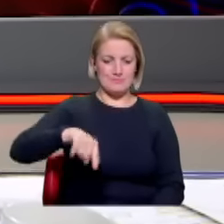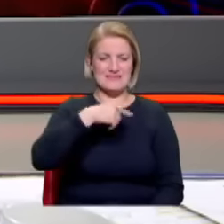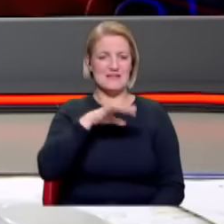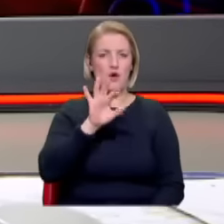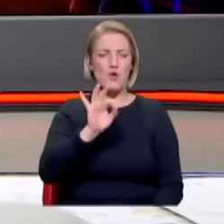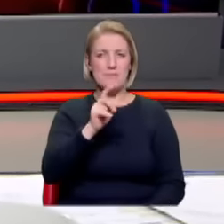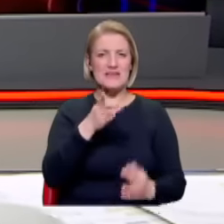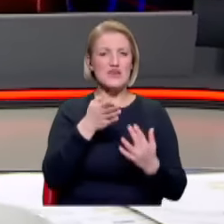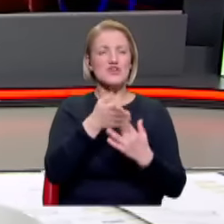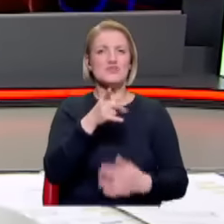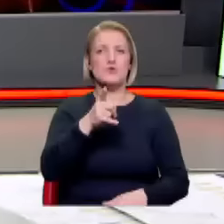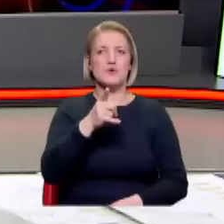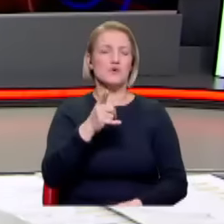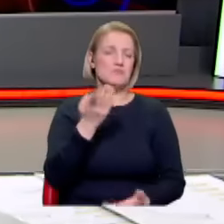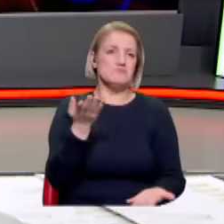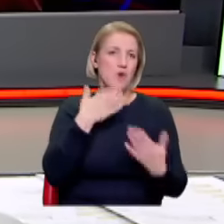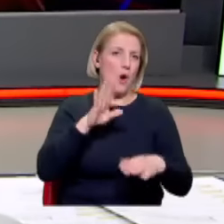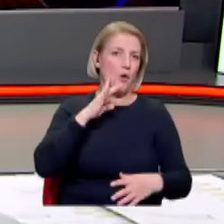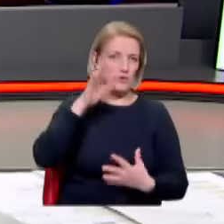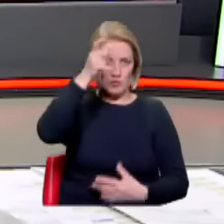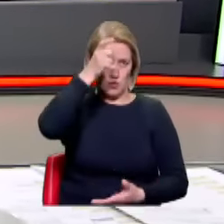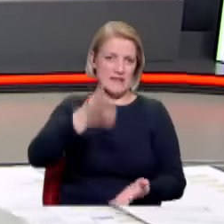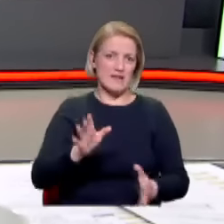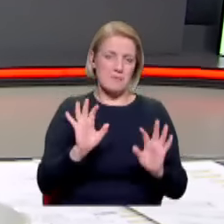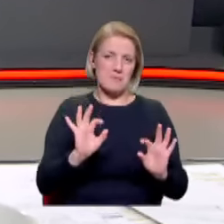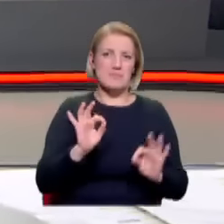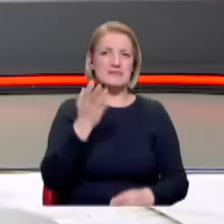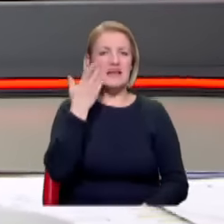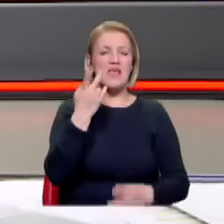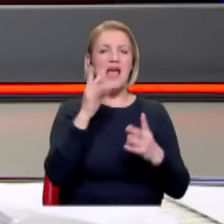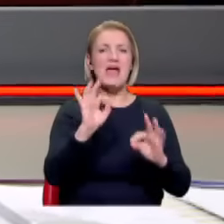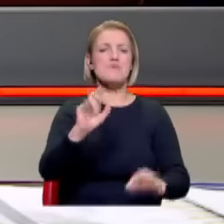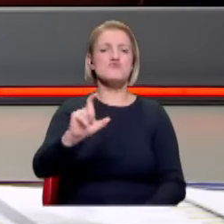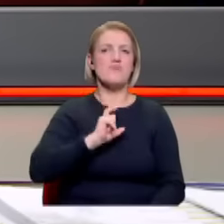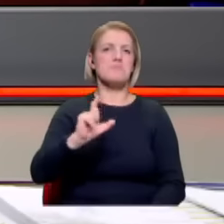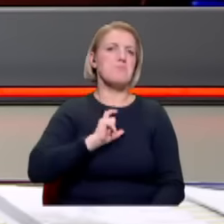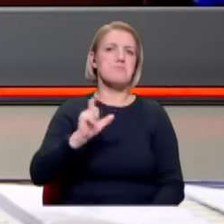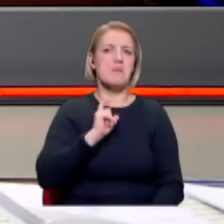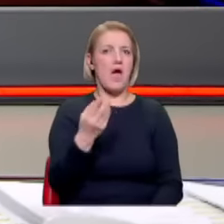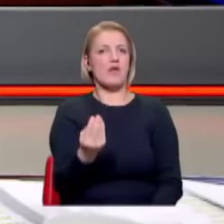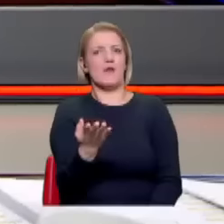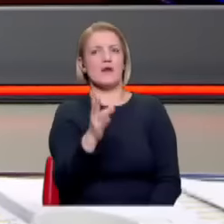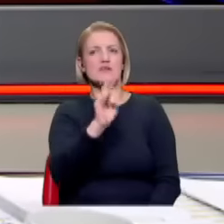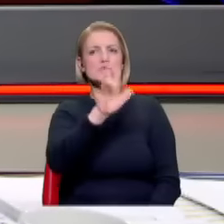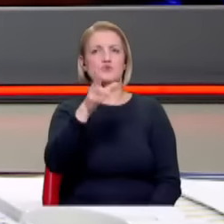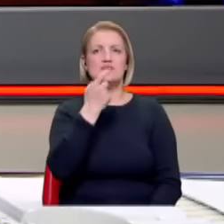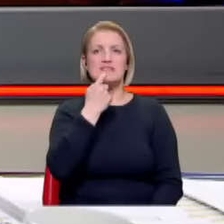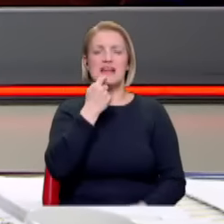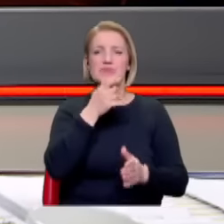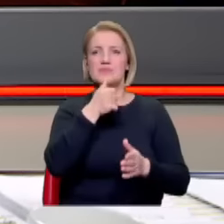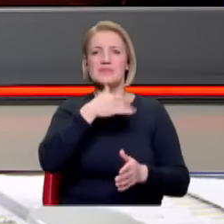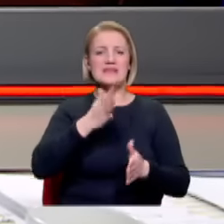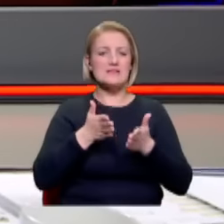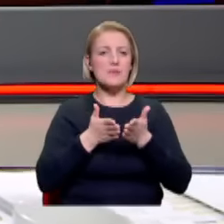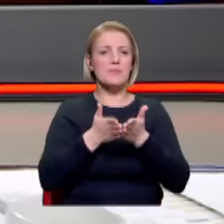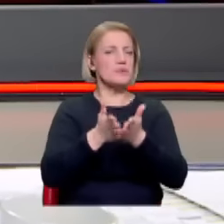bir girişimci ruh yok bu ülkede, yani bizde. Tabii izleyicilerimiz hemen cevapları yapıştırmış. İyi de 23 yıl denizde nasıl kalacaktık